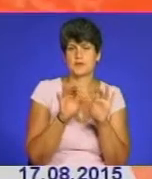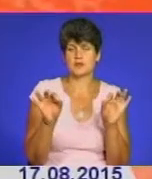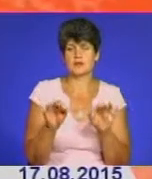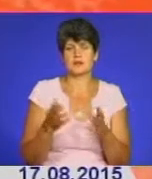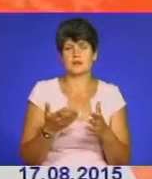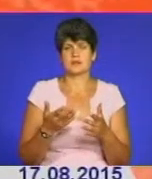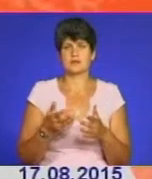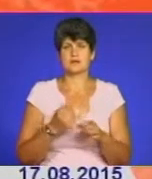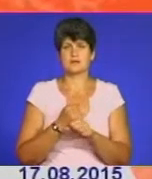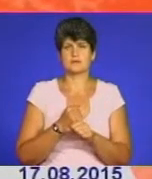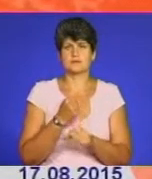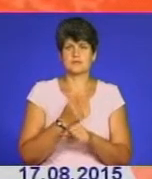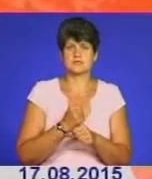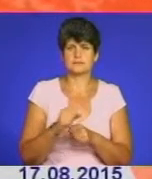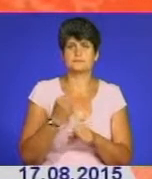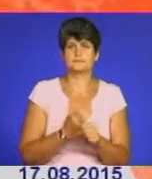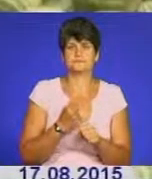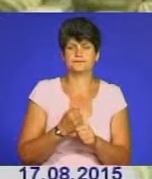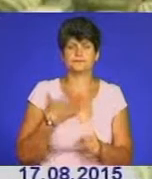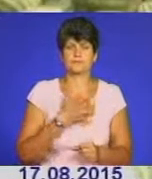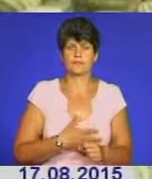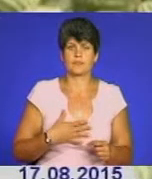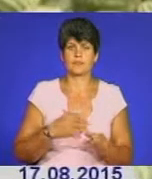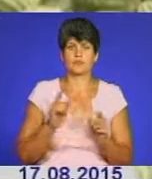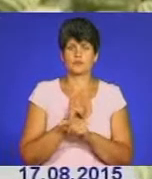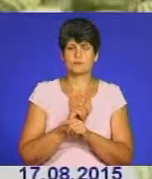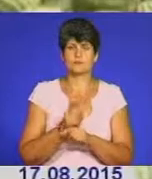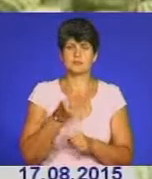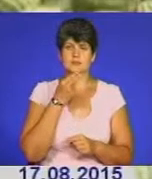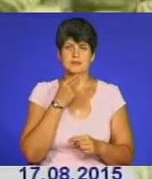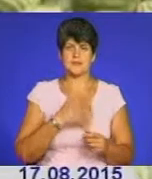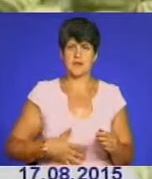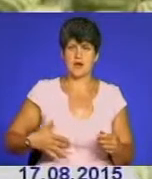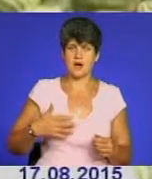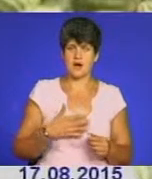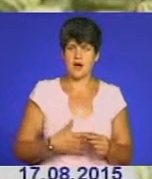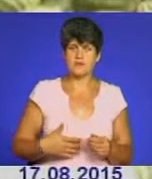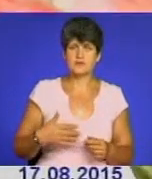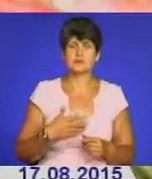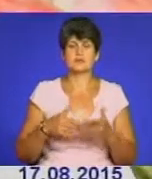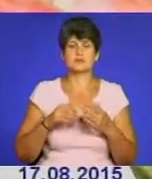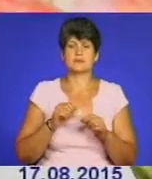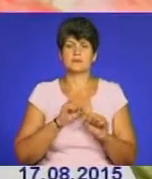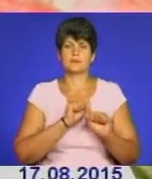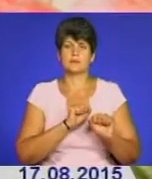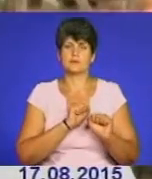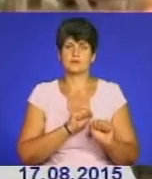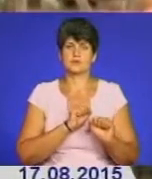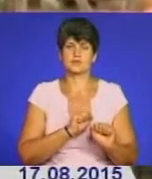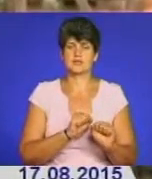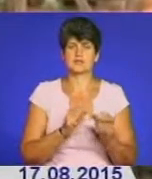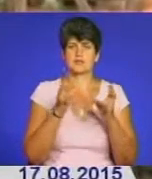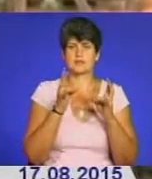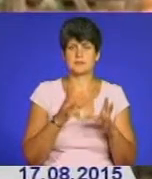багато процесів у людському організмі, нормалізують травлення та вміст кишкової мікрофлори, запобігають розвитку таких небезпечних хвороб,